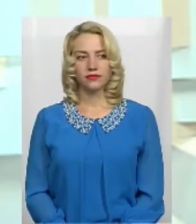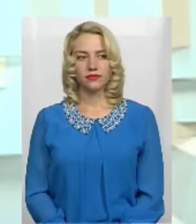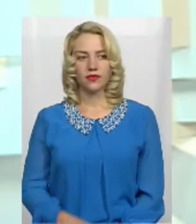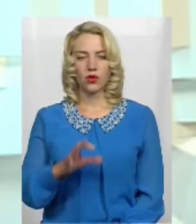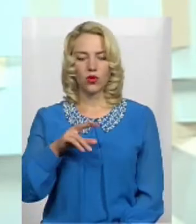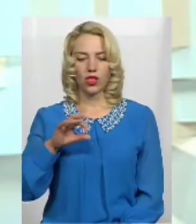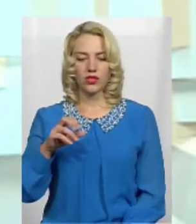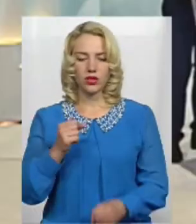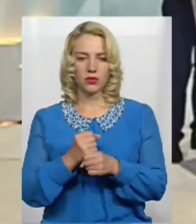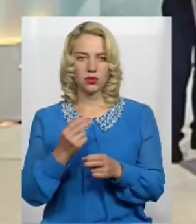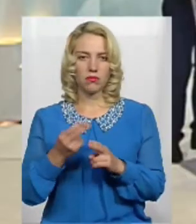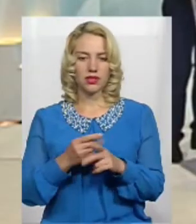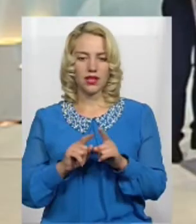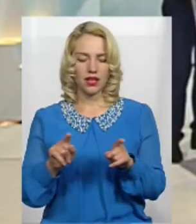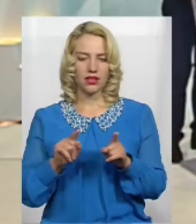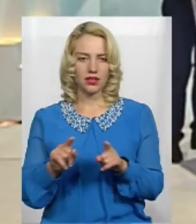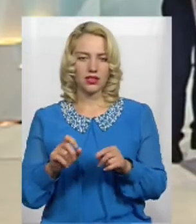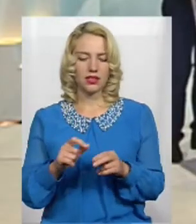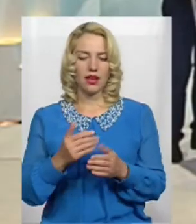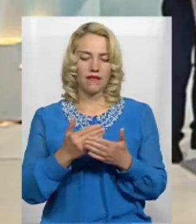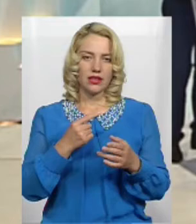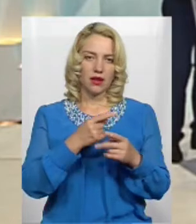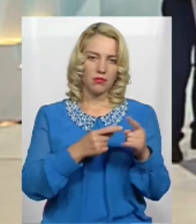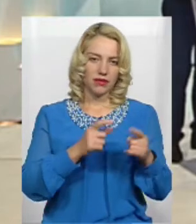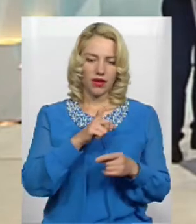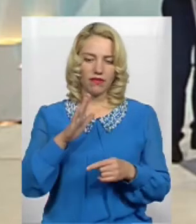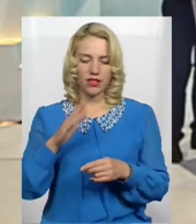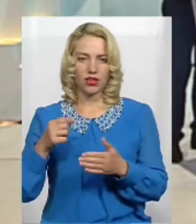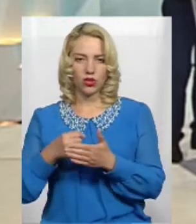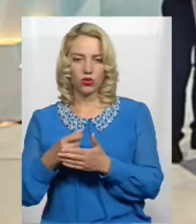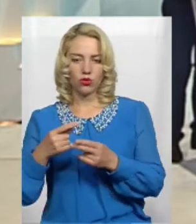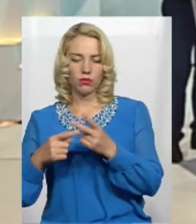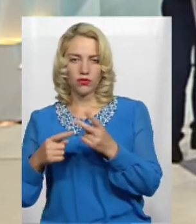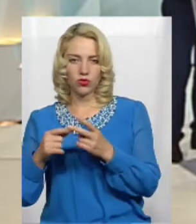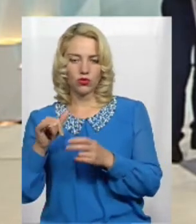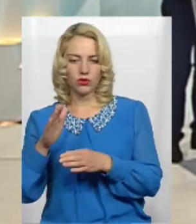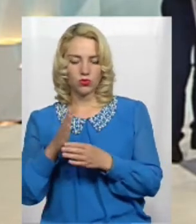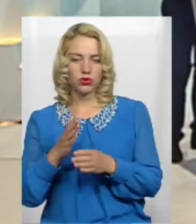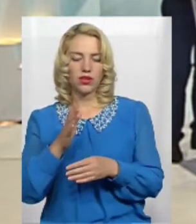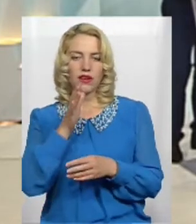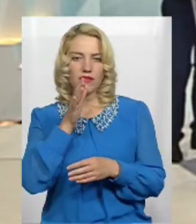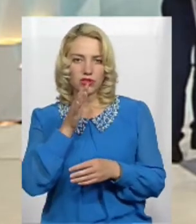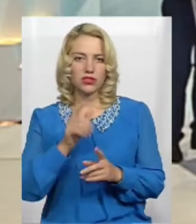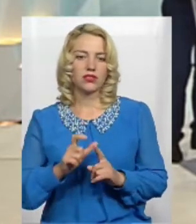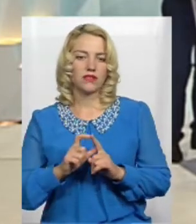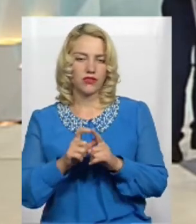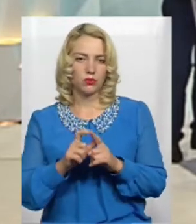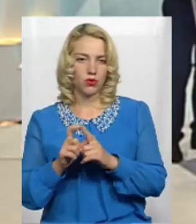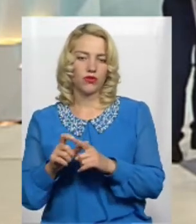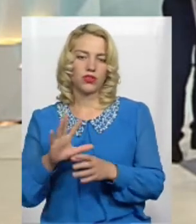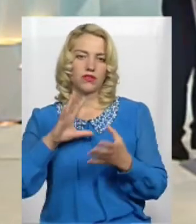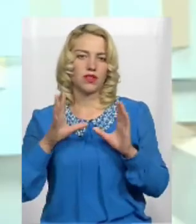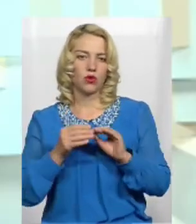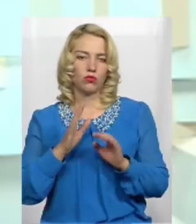Пане Олеже, працюємо без агітації. Від півхвилини до півтори у вас буде для відповідей на питання. Загалом для нашого спілкування відводиться 13